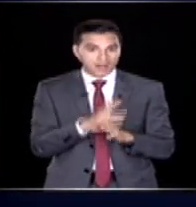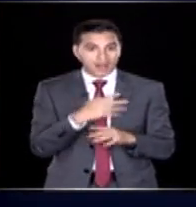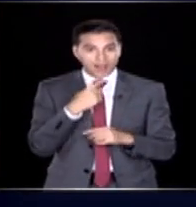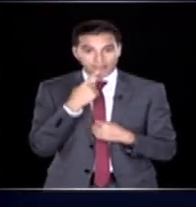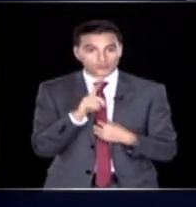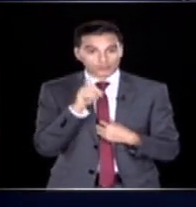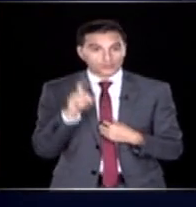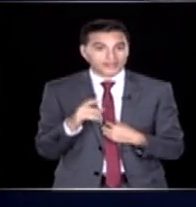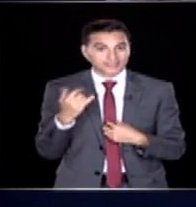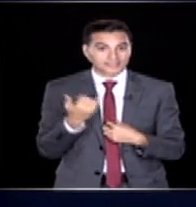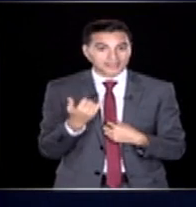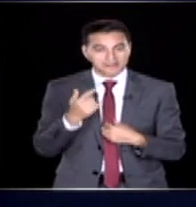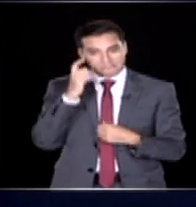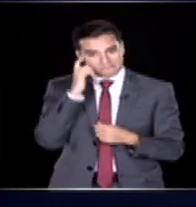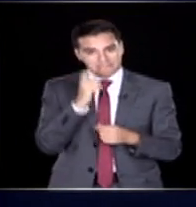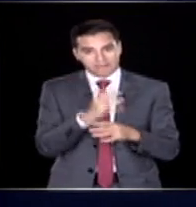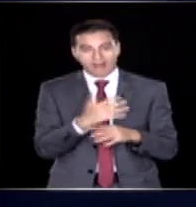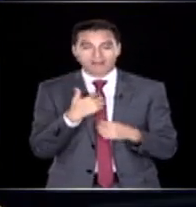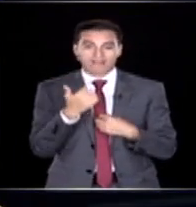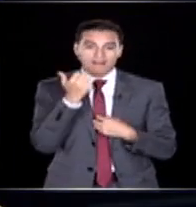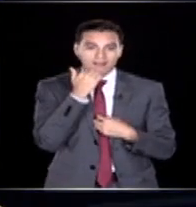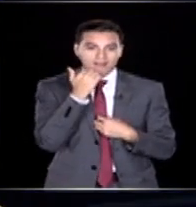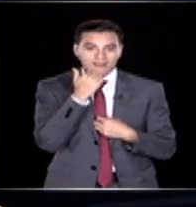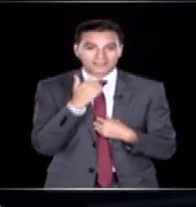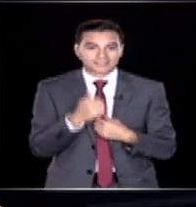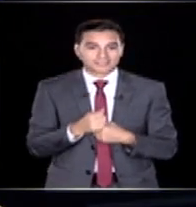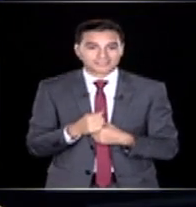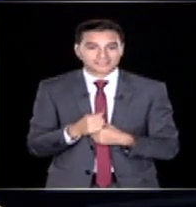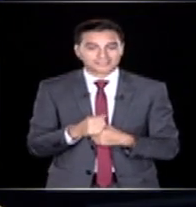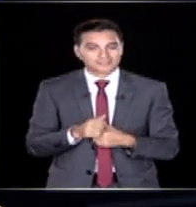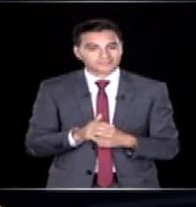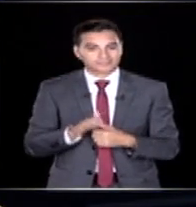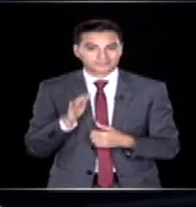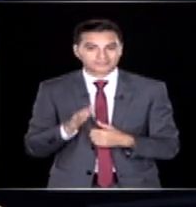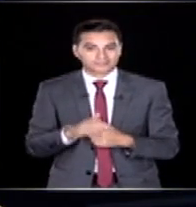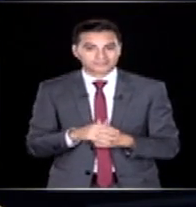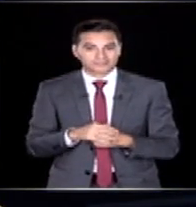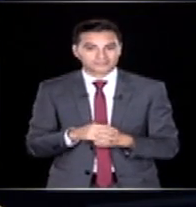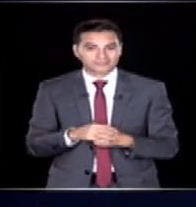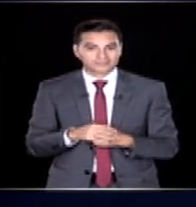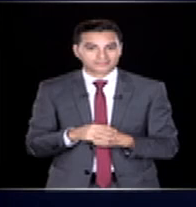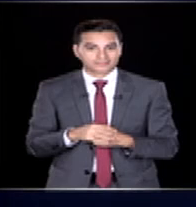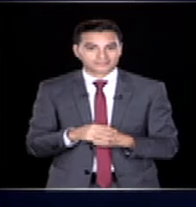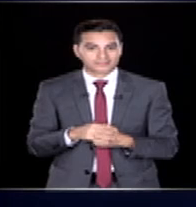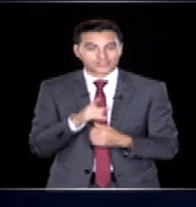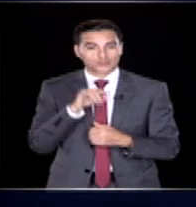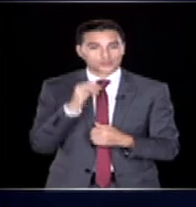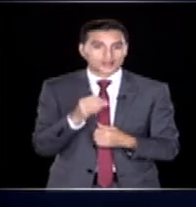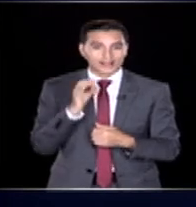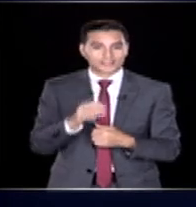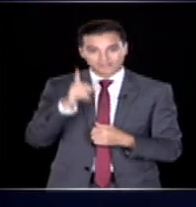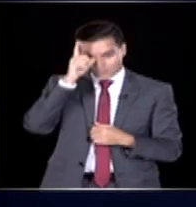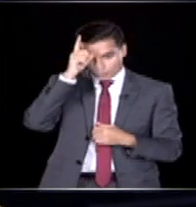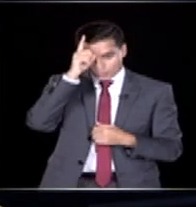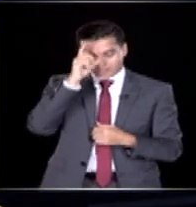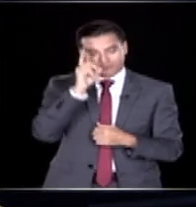أنا بقول لك سهل وبتقولي لا؟ لا. أنا غلطان. سلاح ذو حدين برضو. أنا غلطان. ما أنتوا هتاخدوا الجوكر، هتاخدوا الجوكر. في العلوم إن شاء